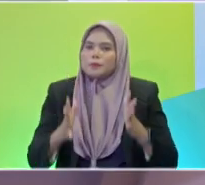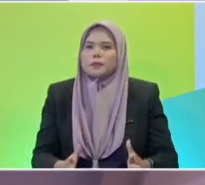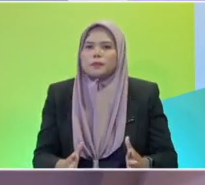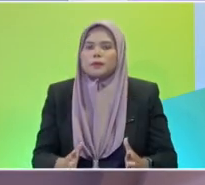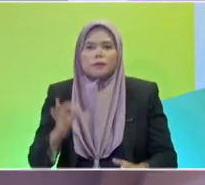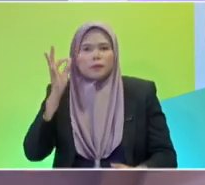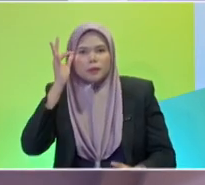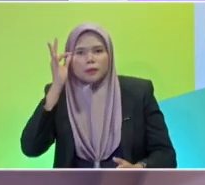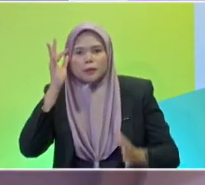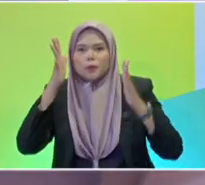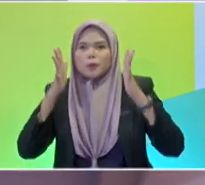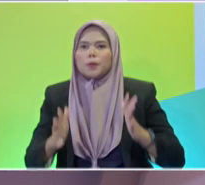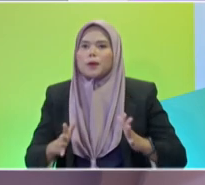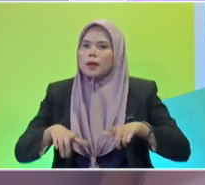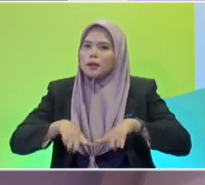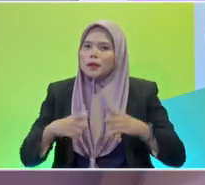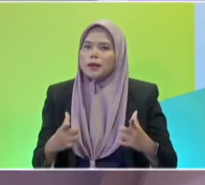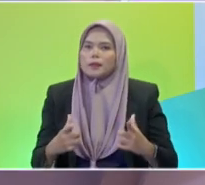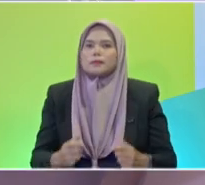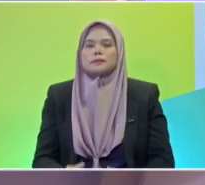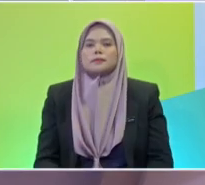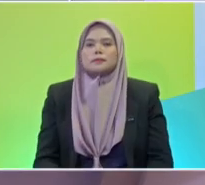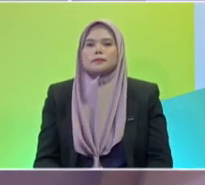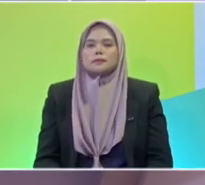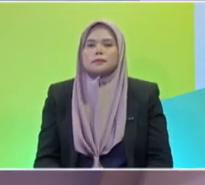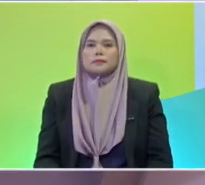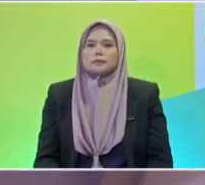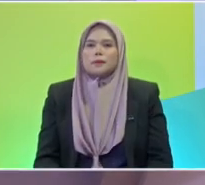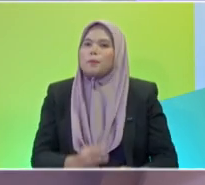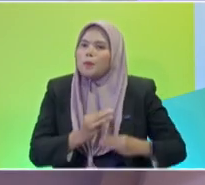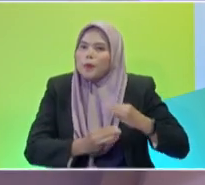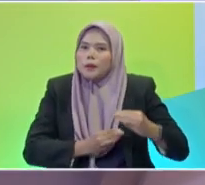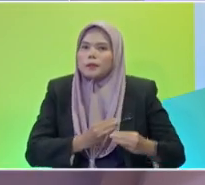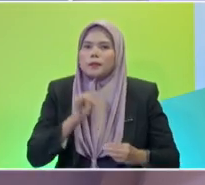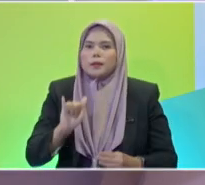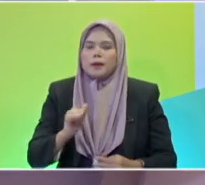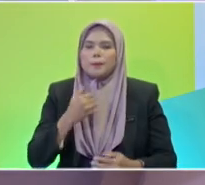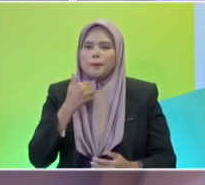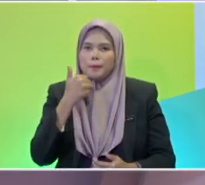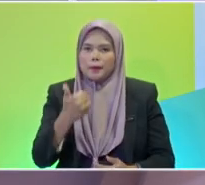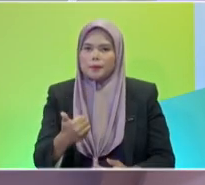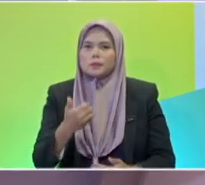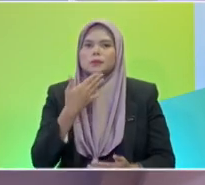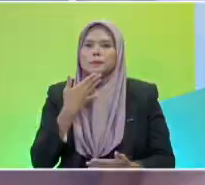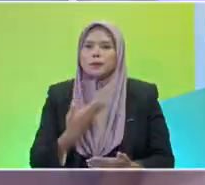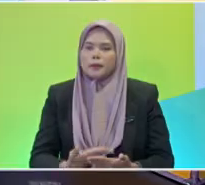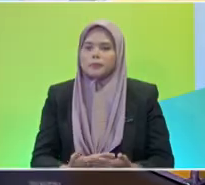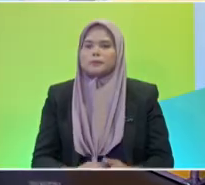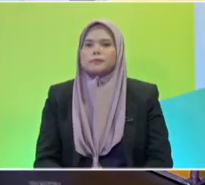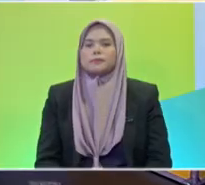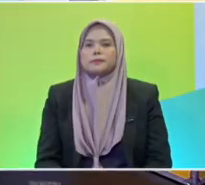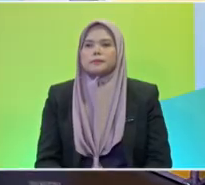hebat kalau kita tidak ada nilai dan ada tidak ada kehidupan itu Jadi